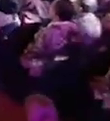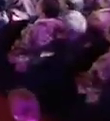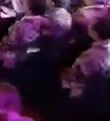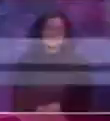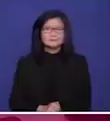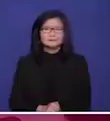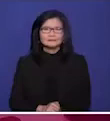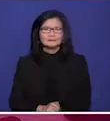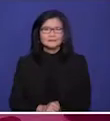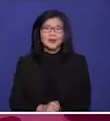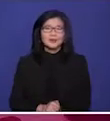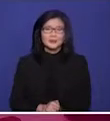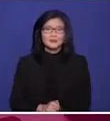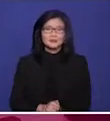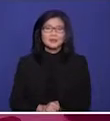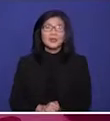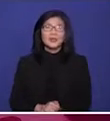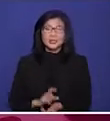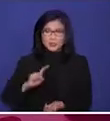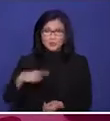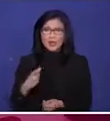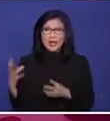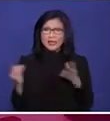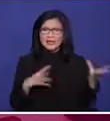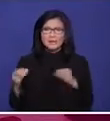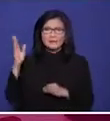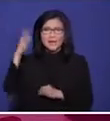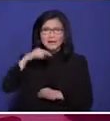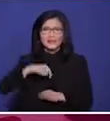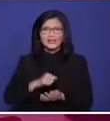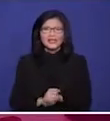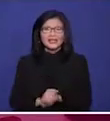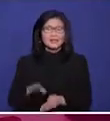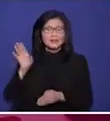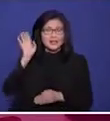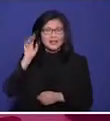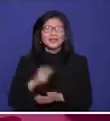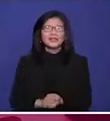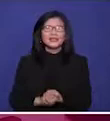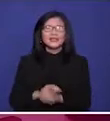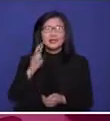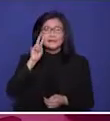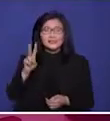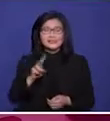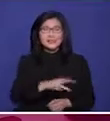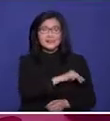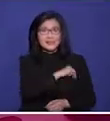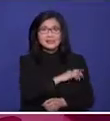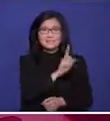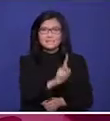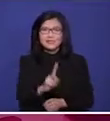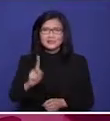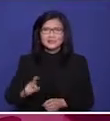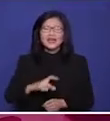Baik para paslon, kita akan memulai debat malam ini dengan mendengarkan visi dan misi masing-masing dari pasangan Capres